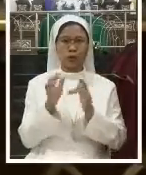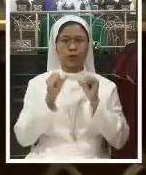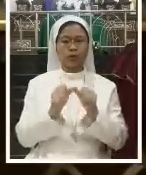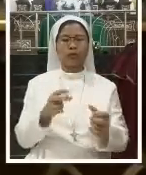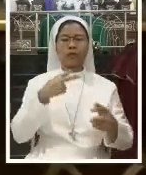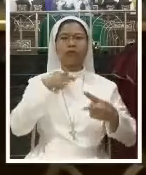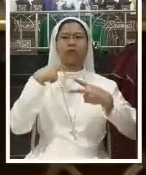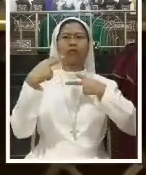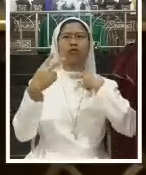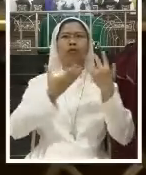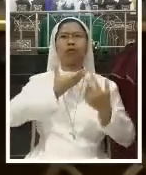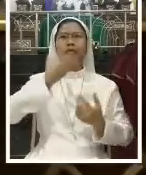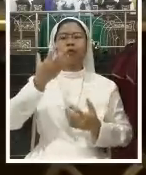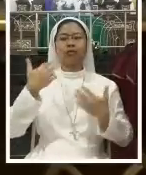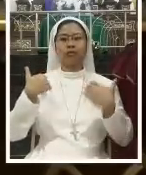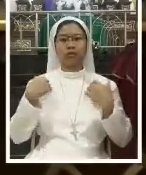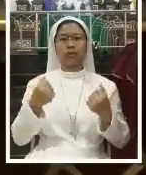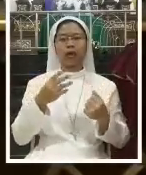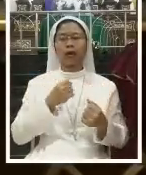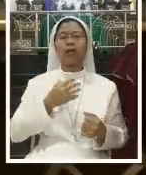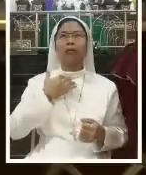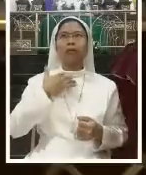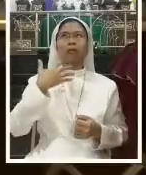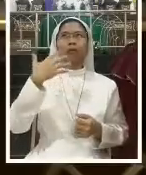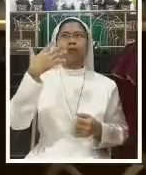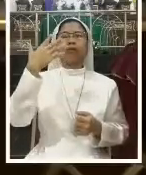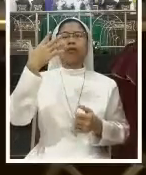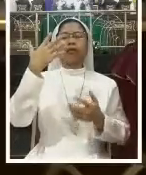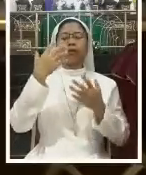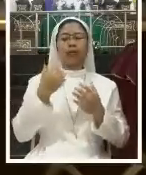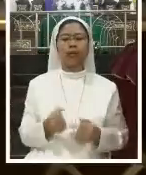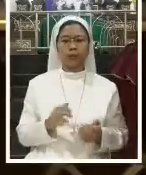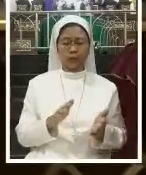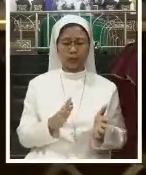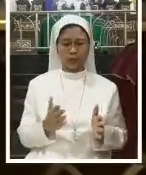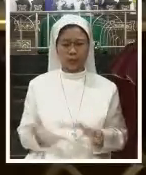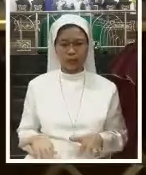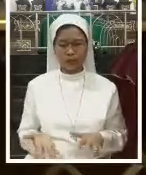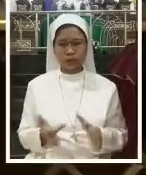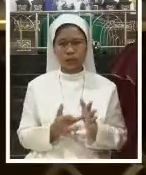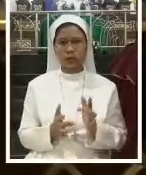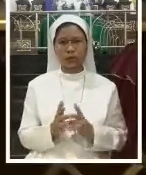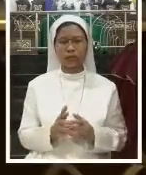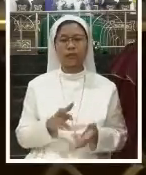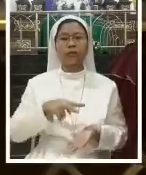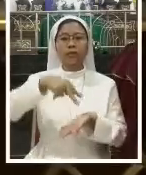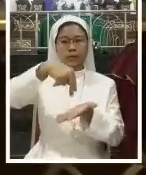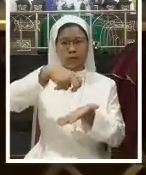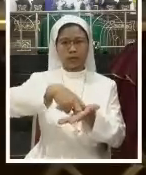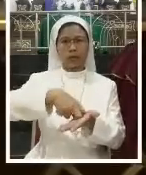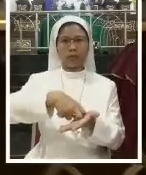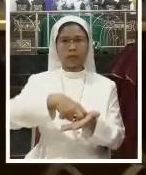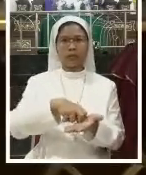asin pinaubaya ang Espiritu. Maluhod ang gabos.